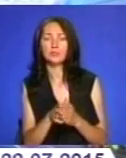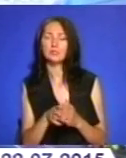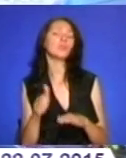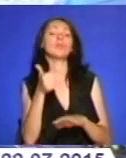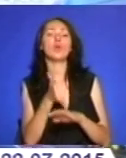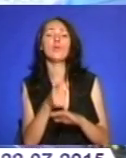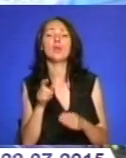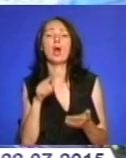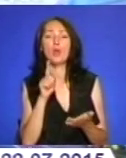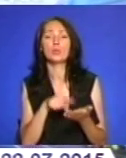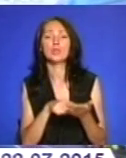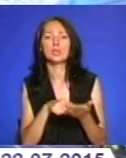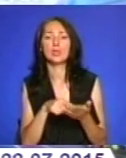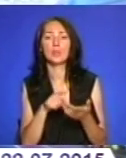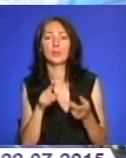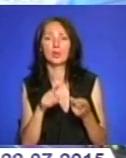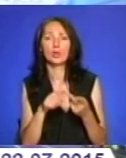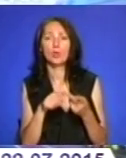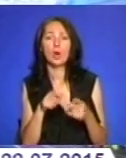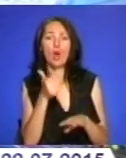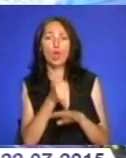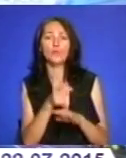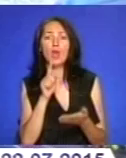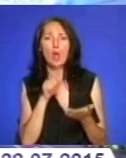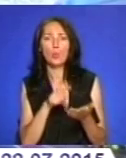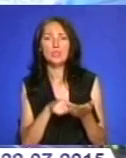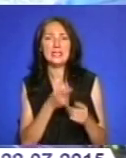Основна позиція, друга основна позиція – це,